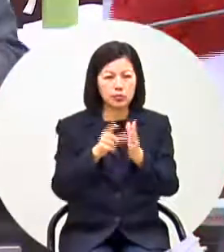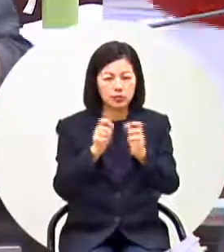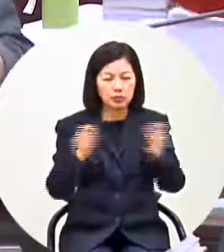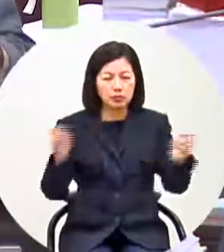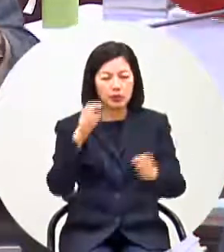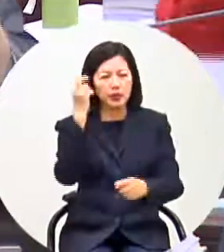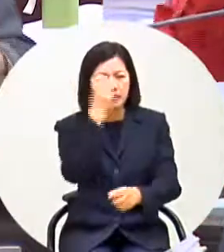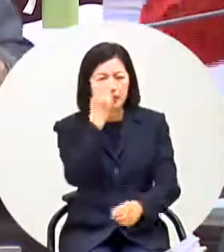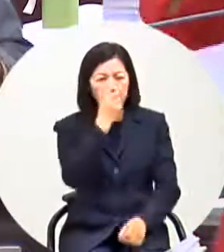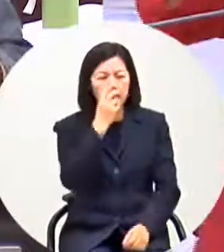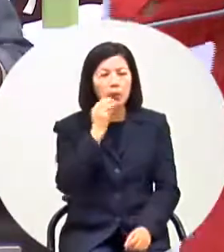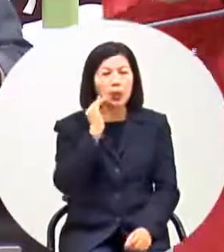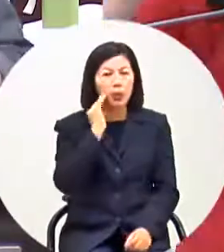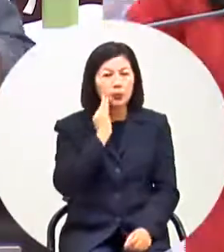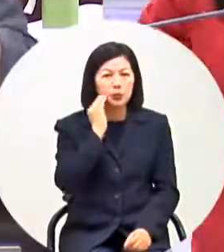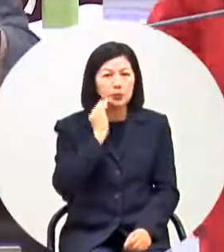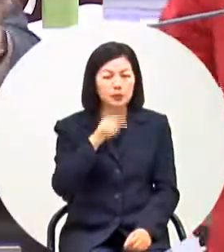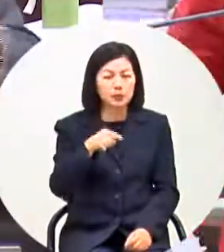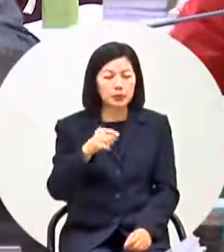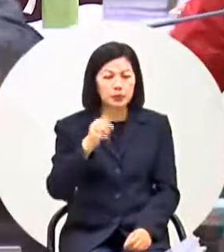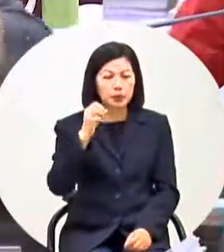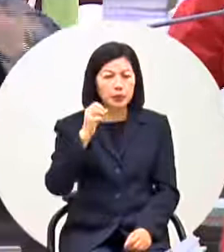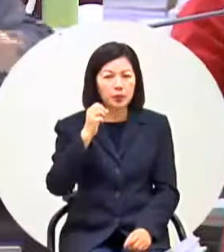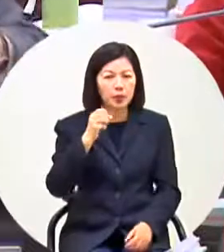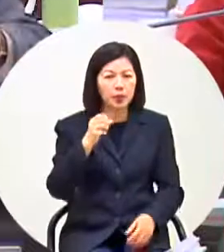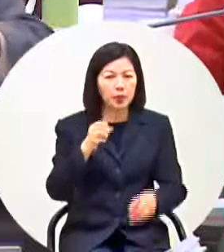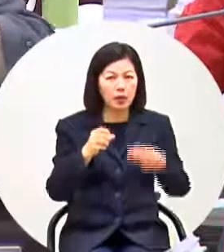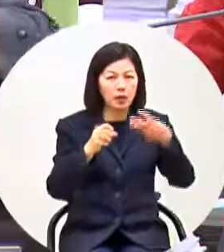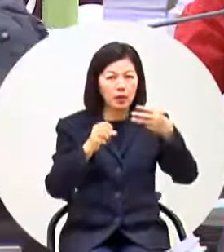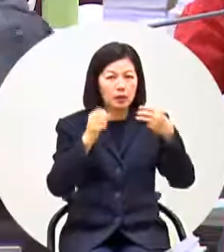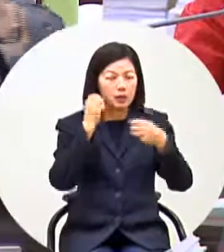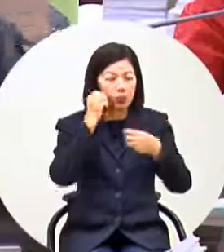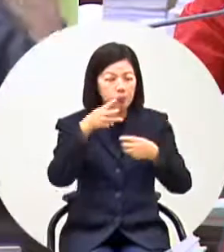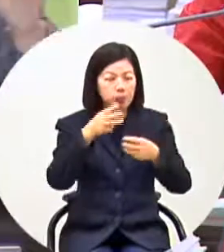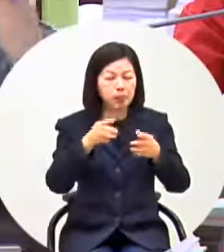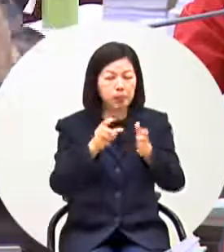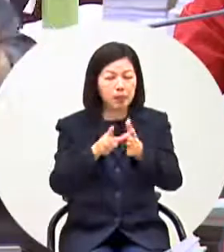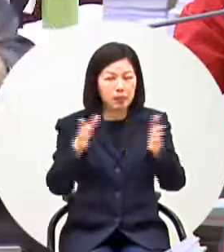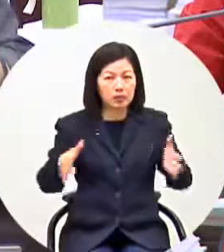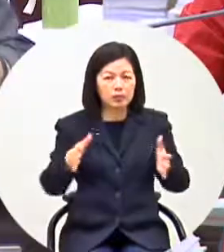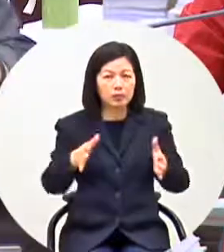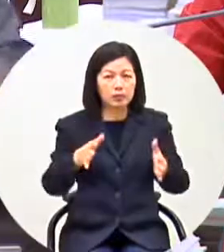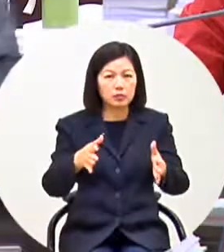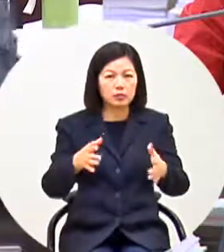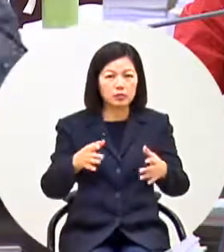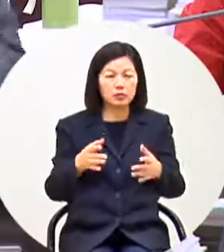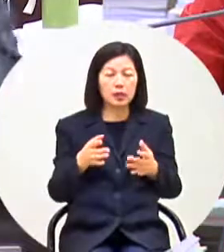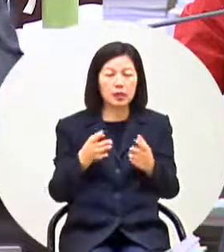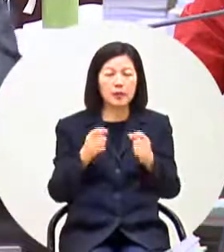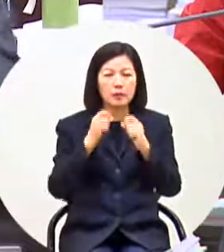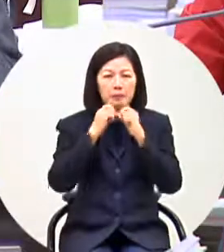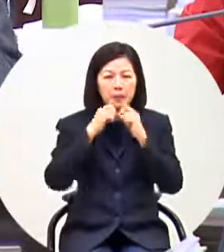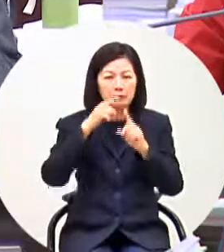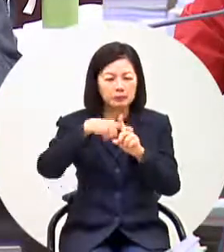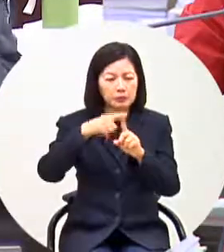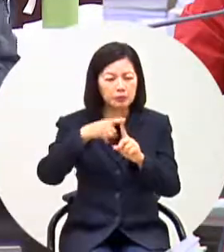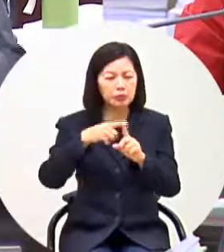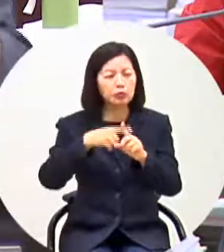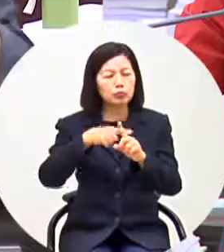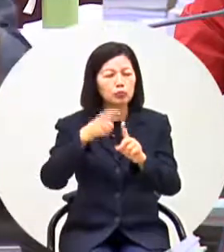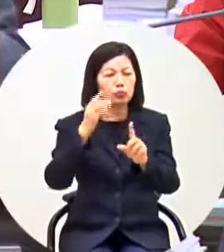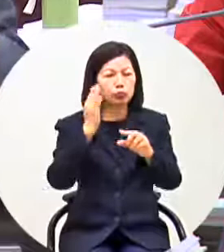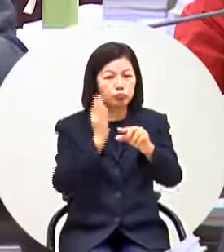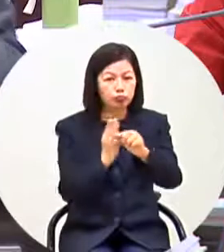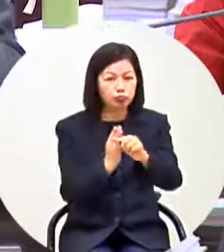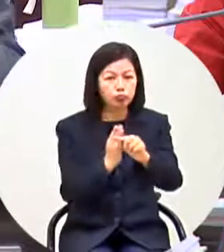这3个月以外，他们的空气品质大概都是中等。啊，所以如果真